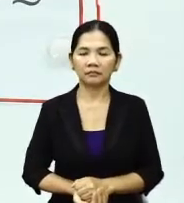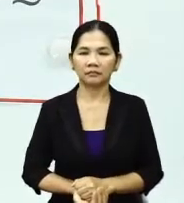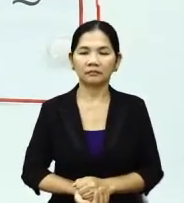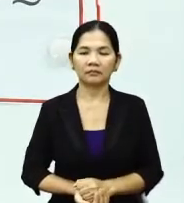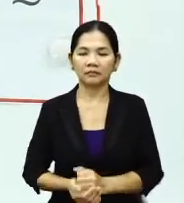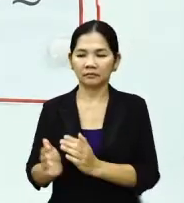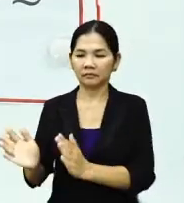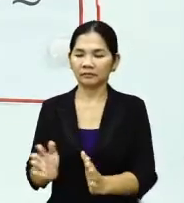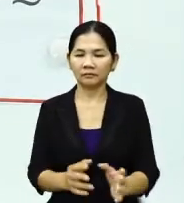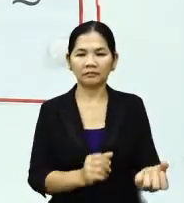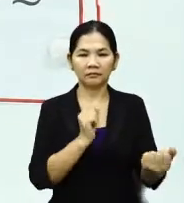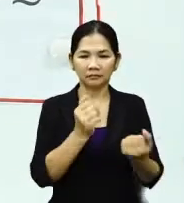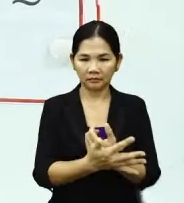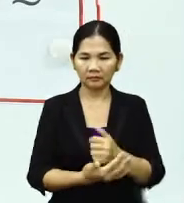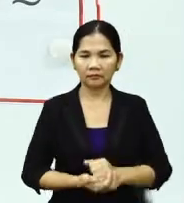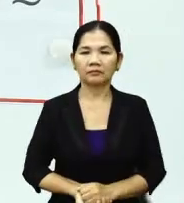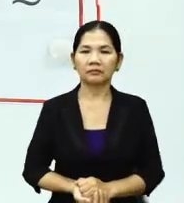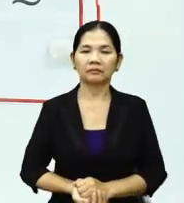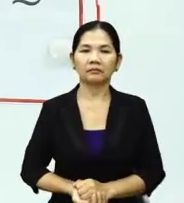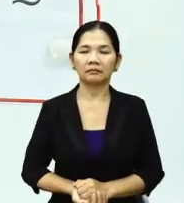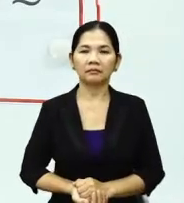rịp châm bằng lại